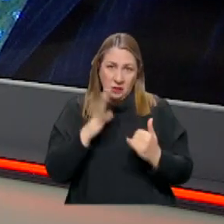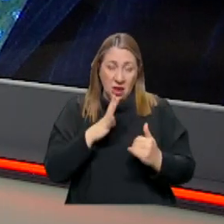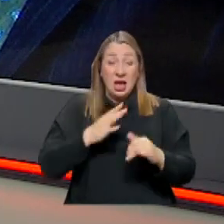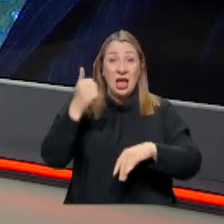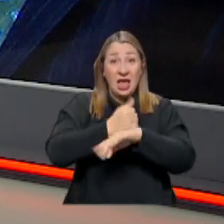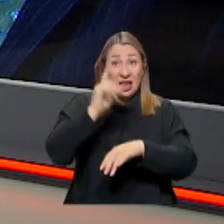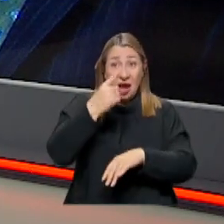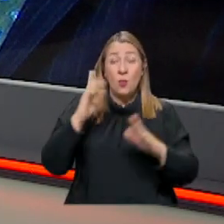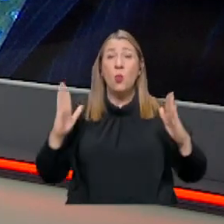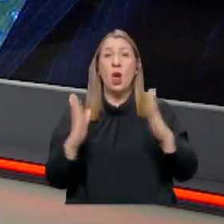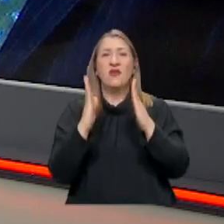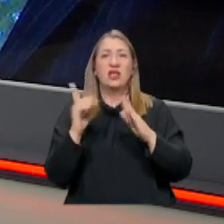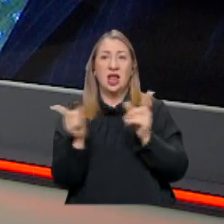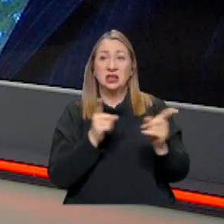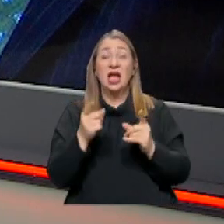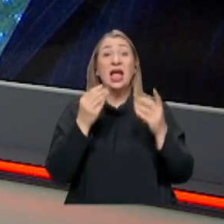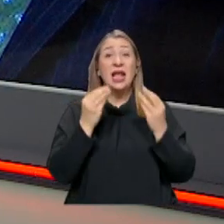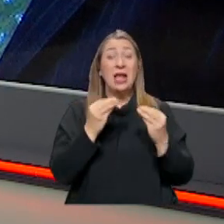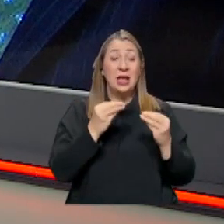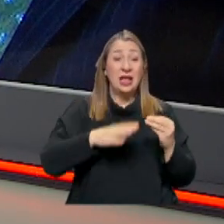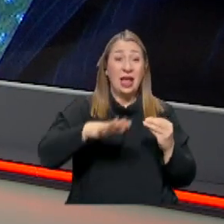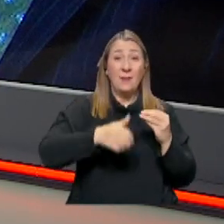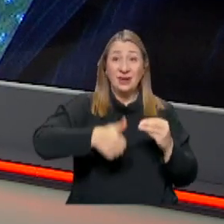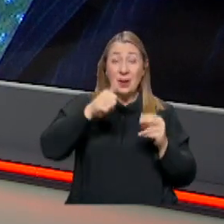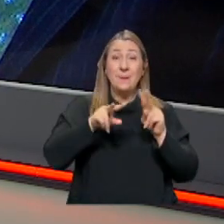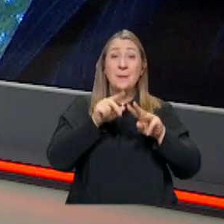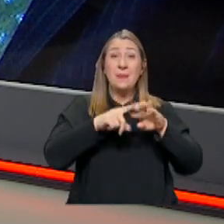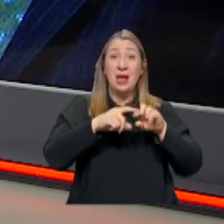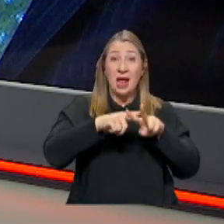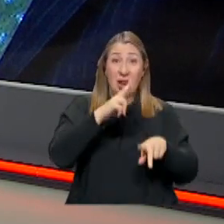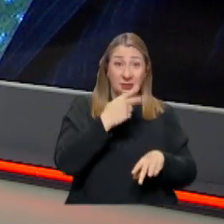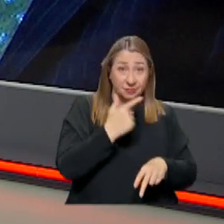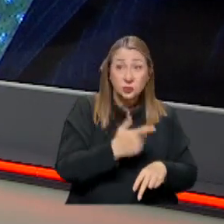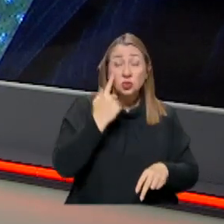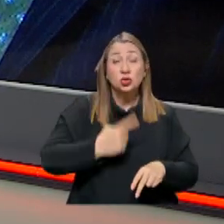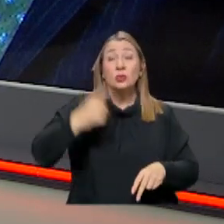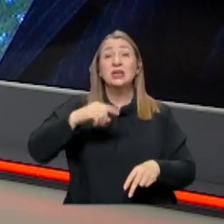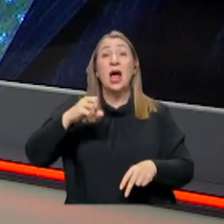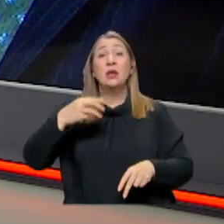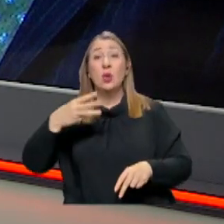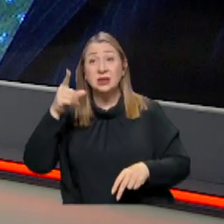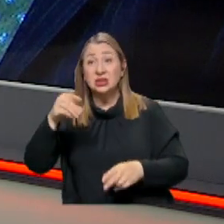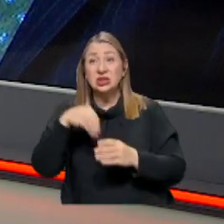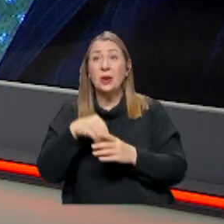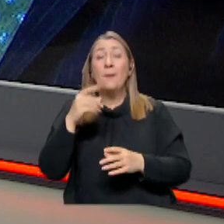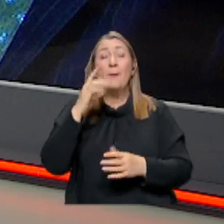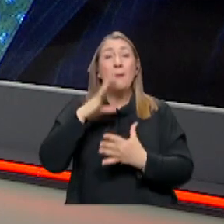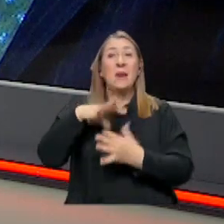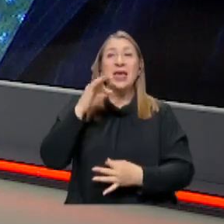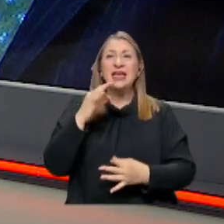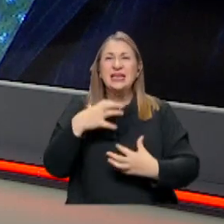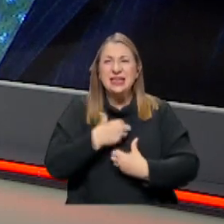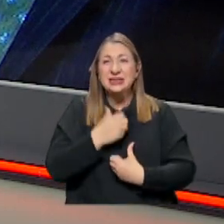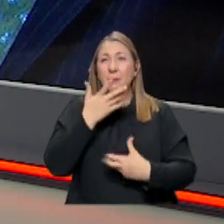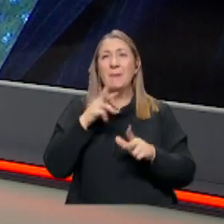iktidarla muhalefet arasında iyi Parti Genel Başkanı Meral Akşener Cumhurbaşkanı Erdoğan için bir bi' kriz